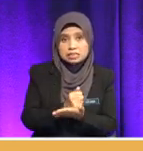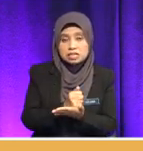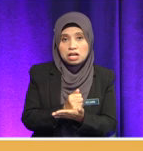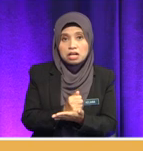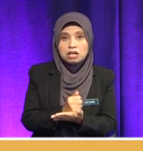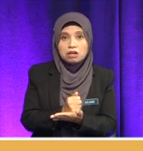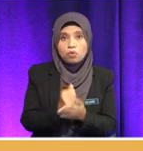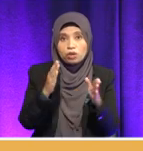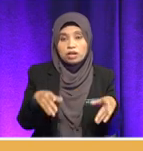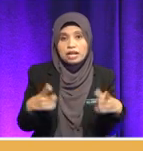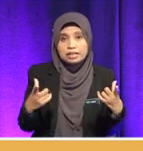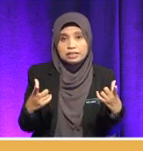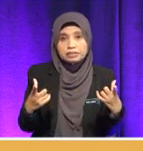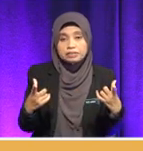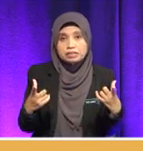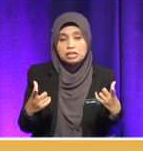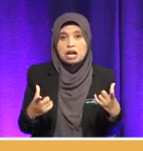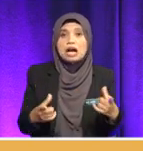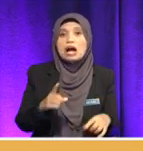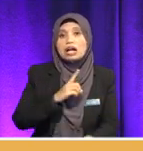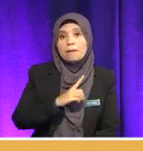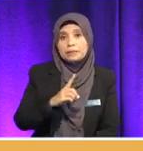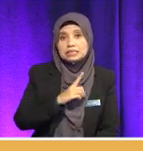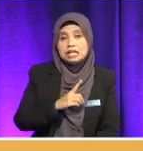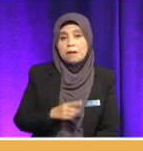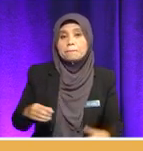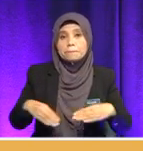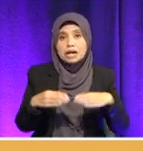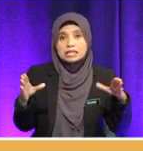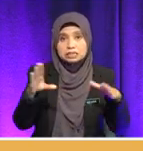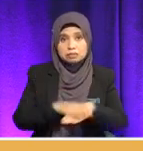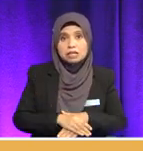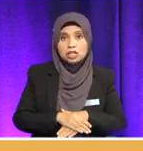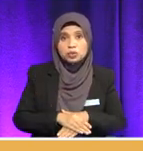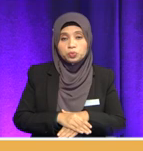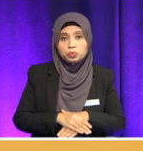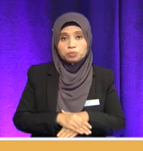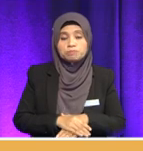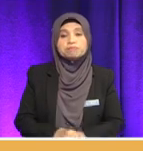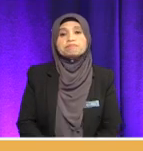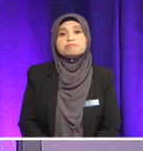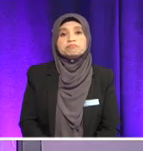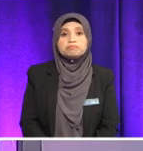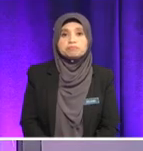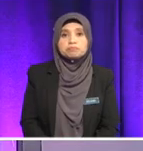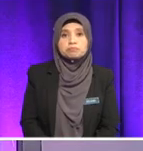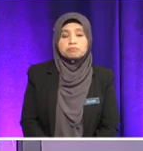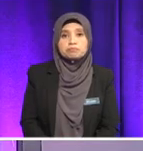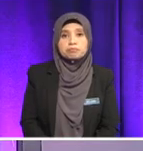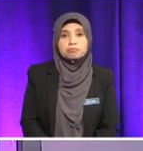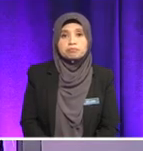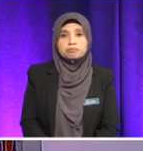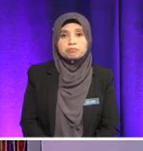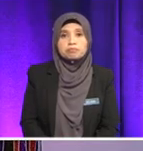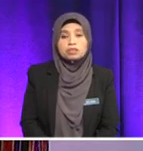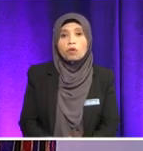kedudukan agama Islam dan kedudukan bahasa Melayu sebagai bahasa kebangsaan baik kita